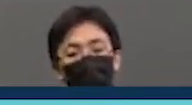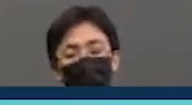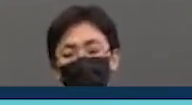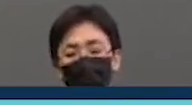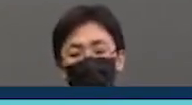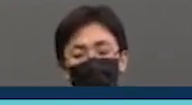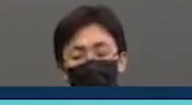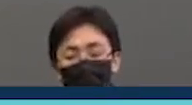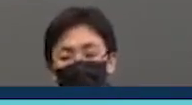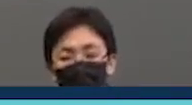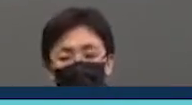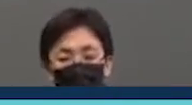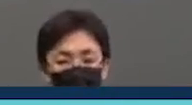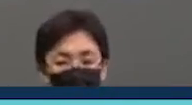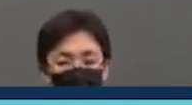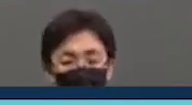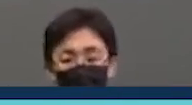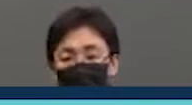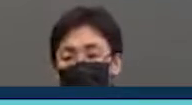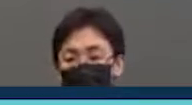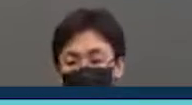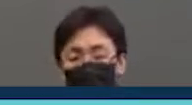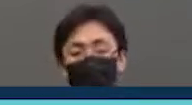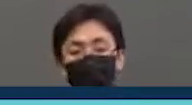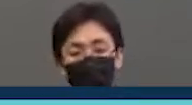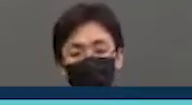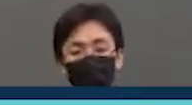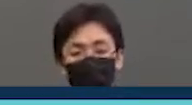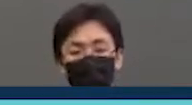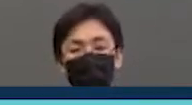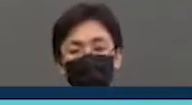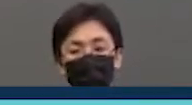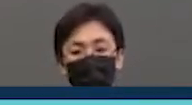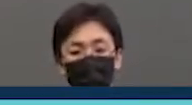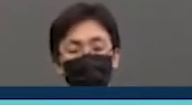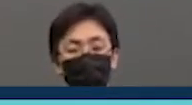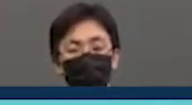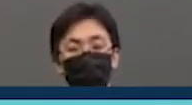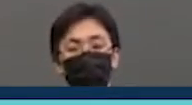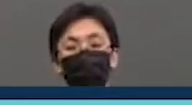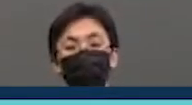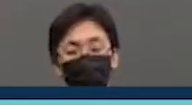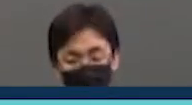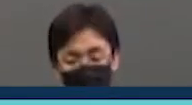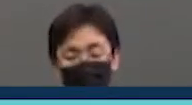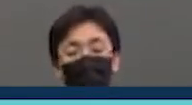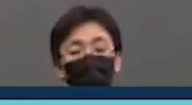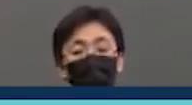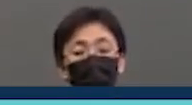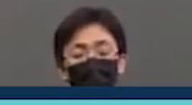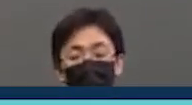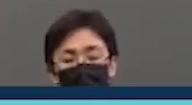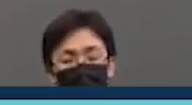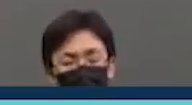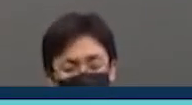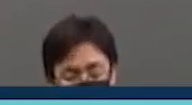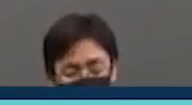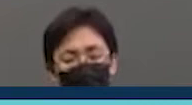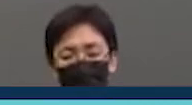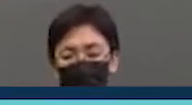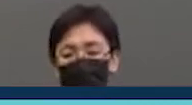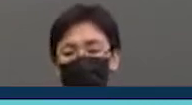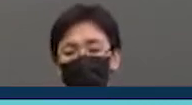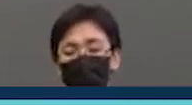ญที่สุดคือระบบเศรษฐกิจที่เราจะต้องสูญเสียเงินเอาไปซื้อยาเสพติดนะครับแล้วยาเสพติดมันก็มาจากต่างประเทศเ